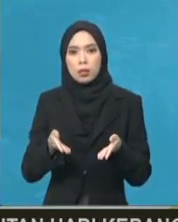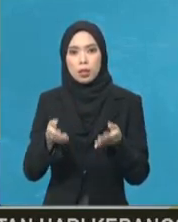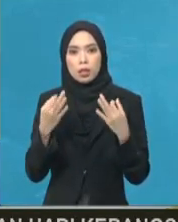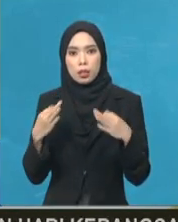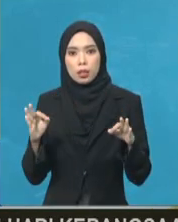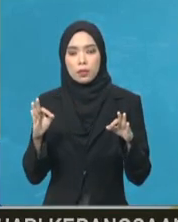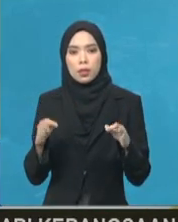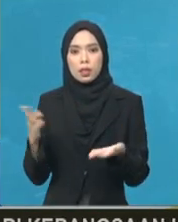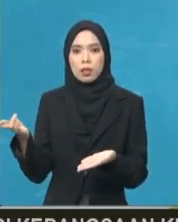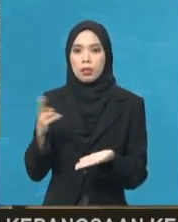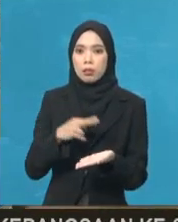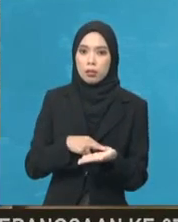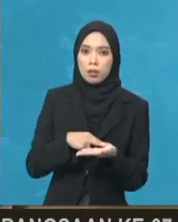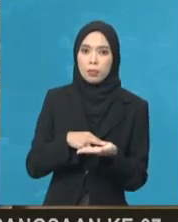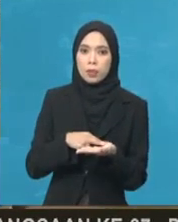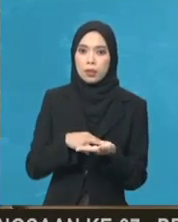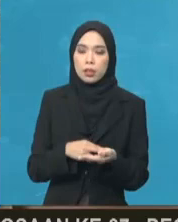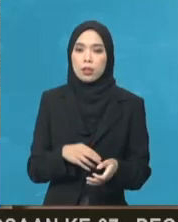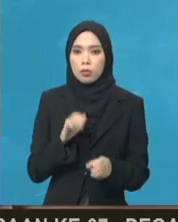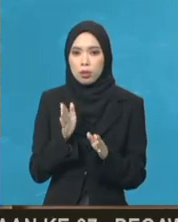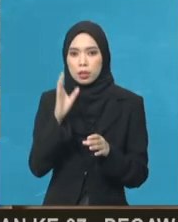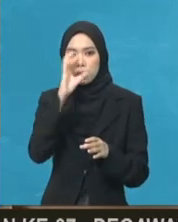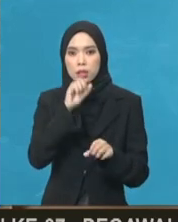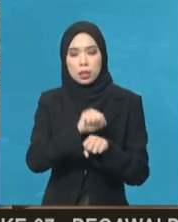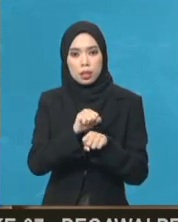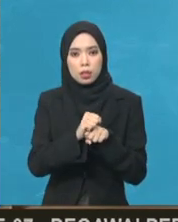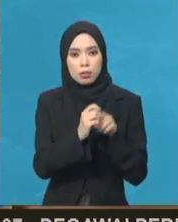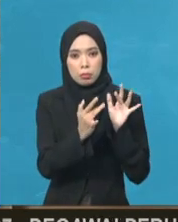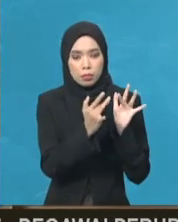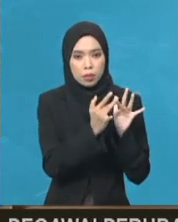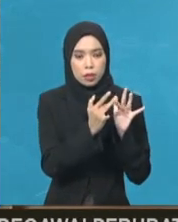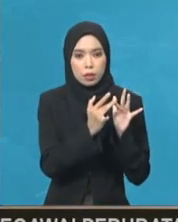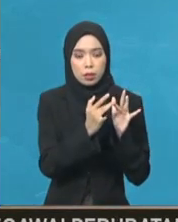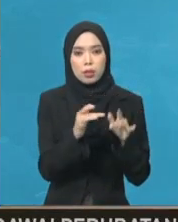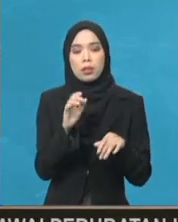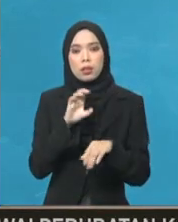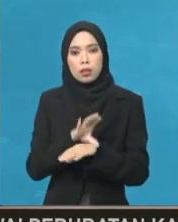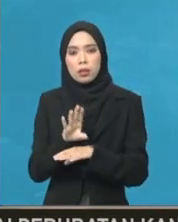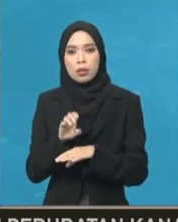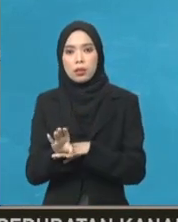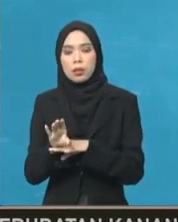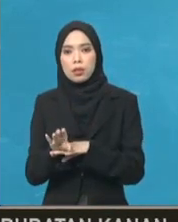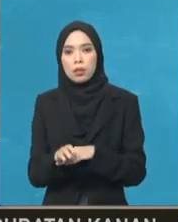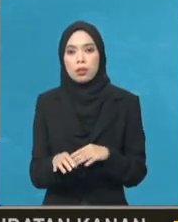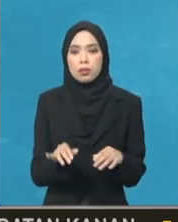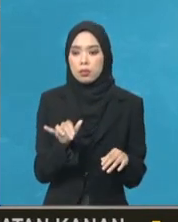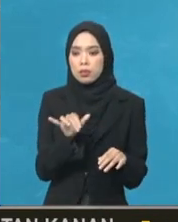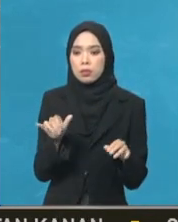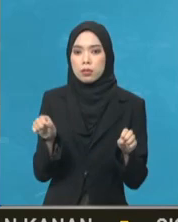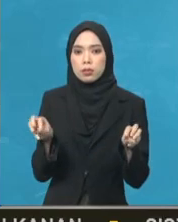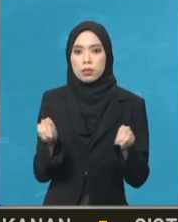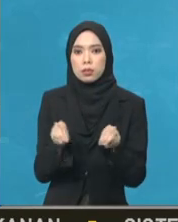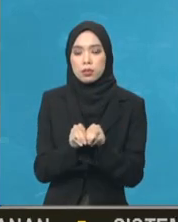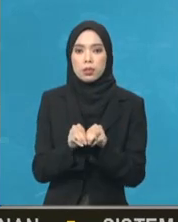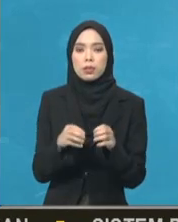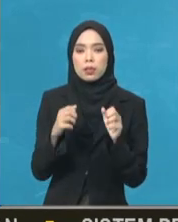pendaftaran para pencari kerja dan syari'at di laman fotonya konsultasi bagi pemadanan kerja dan pekerjaan secara